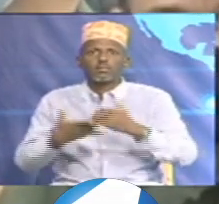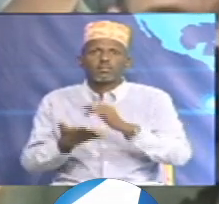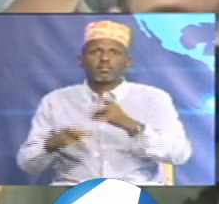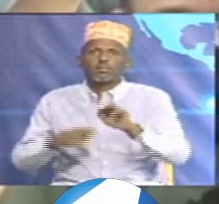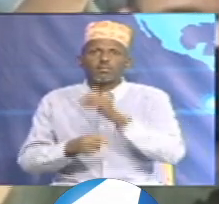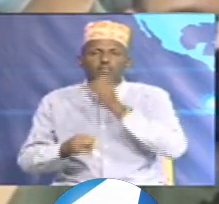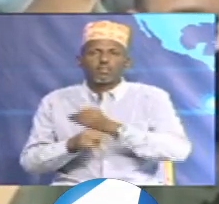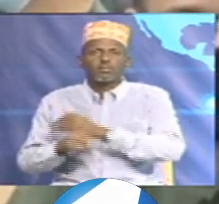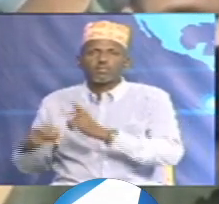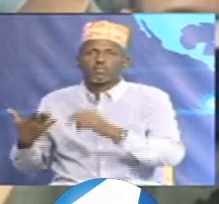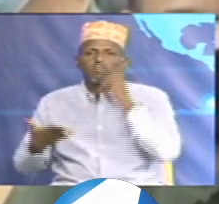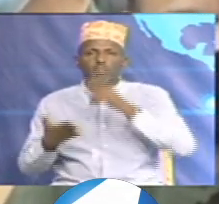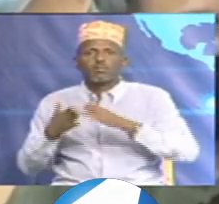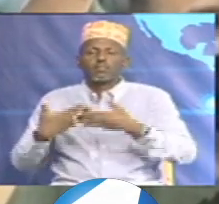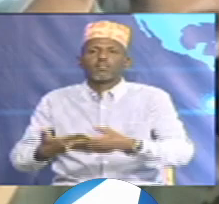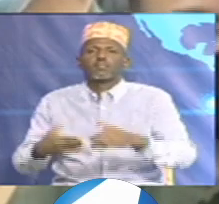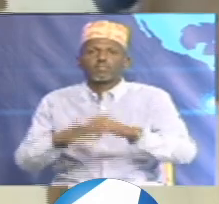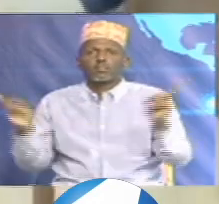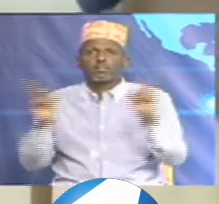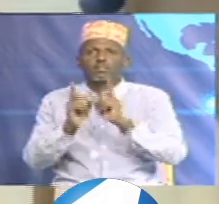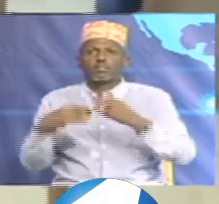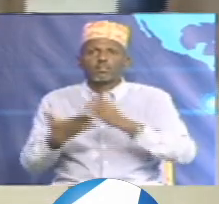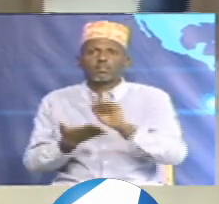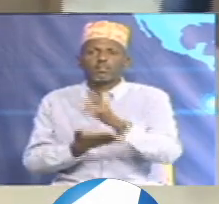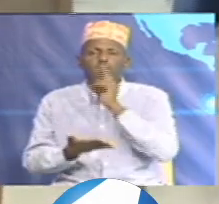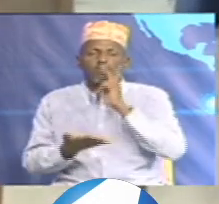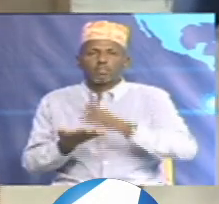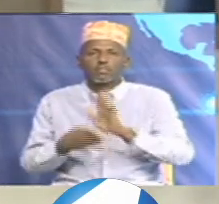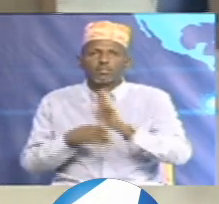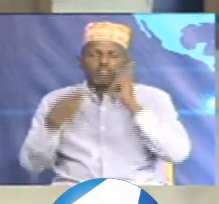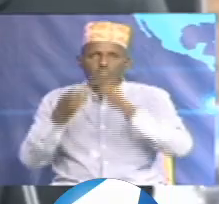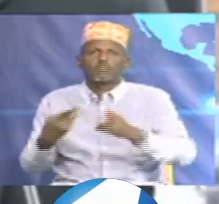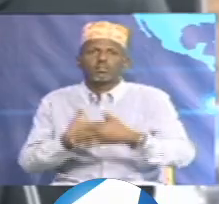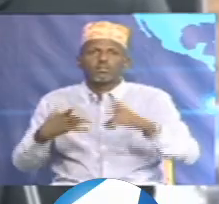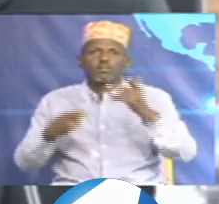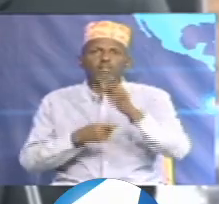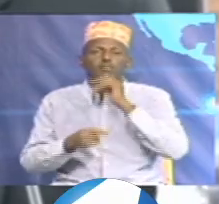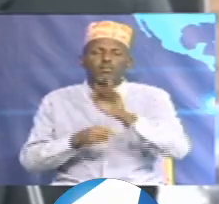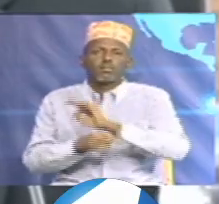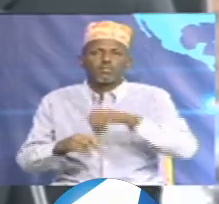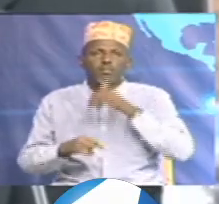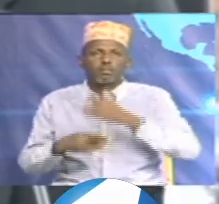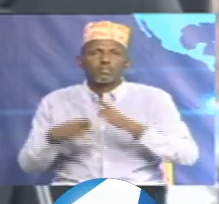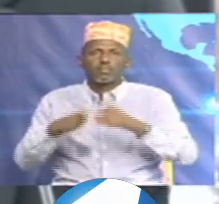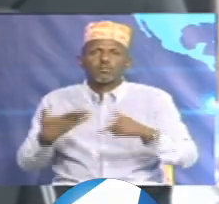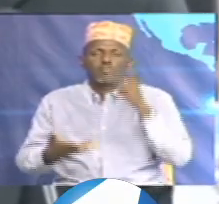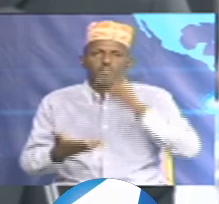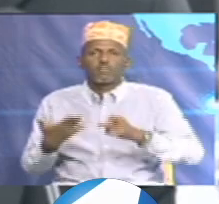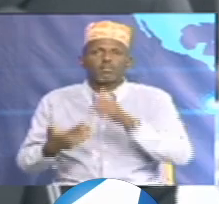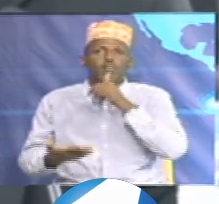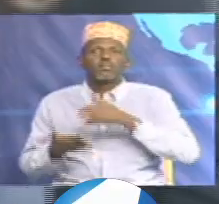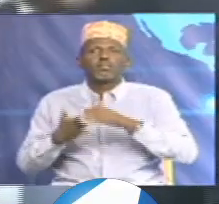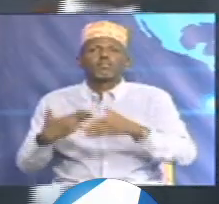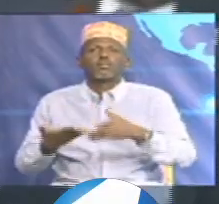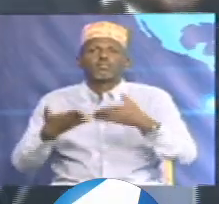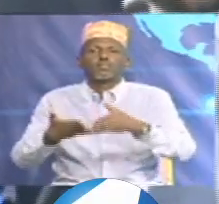caravane médico-chirurgicale. La rencontre s'est déroulée en présence des nombreux cadres du département de la Santé.